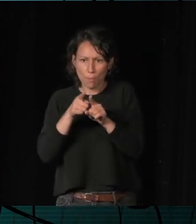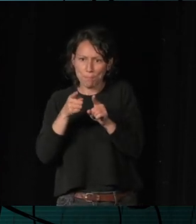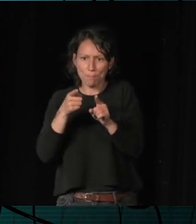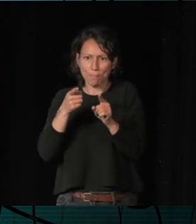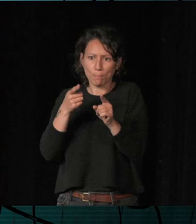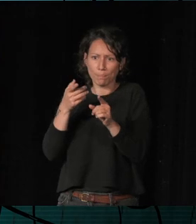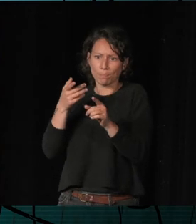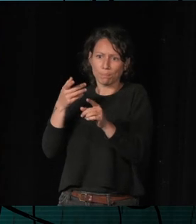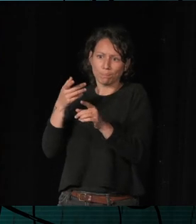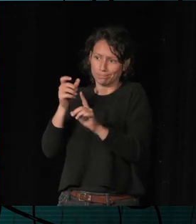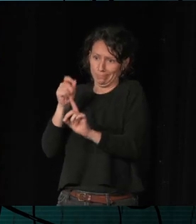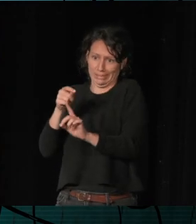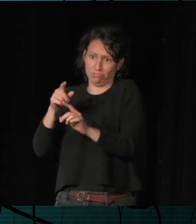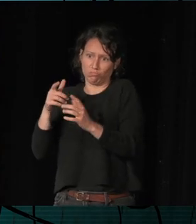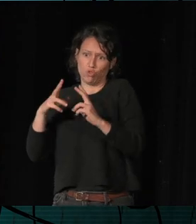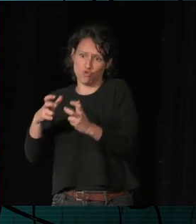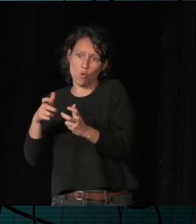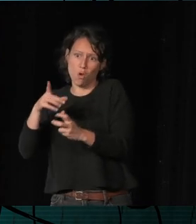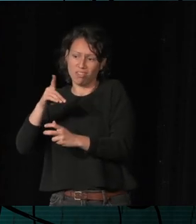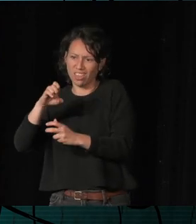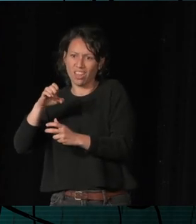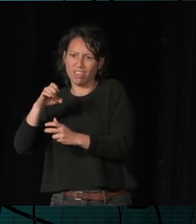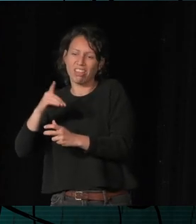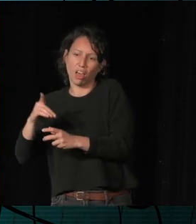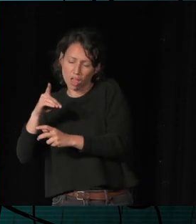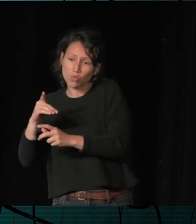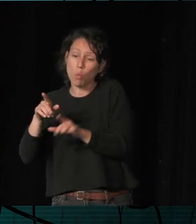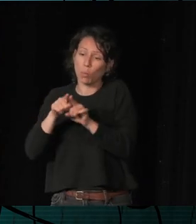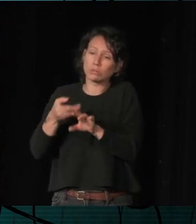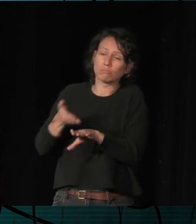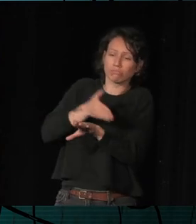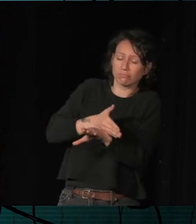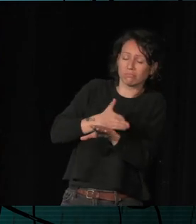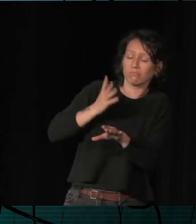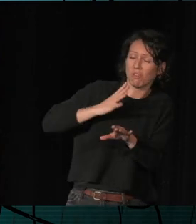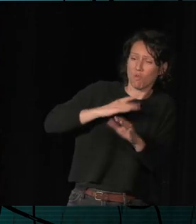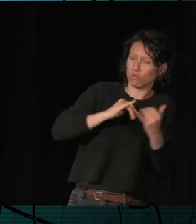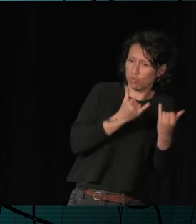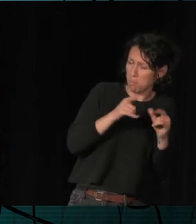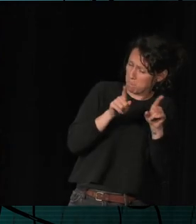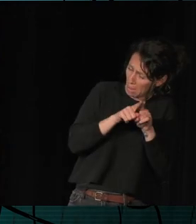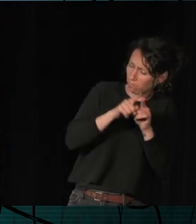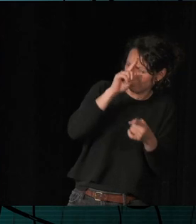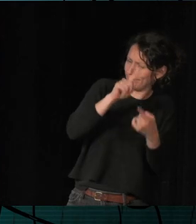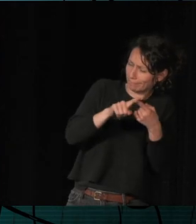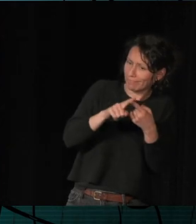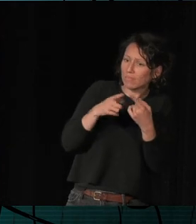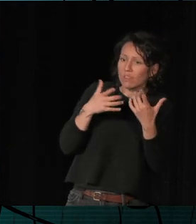Narcosis, mon projet précédent, d'utiliser l'horreur comme une mise en